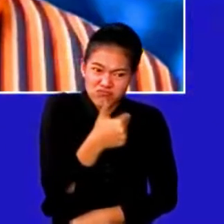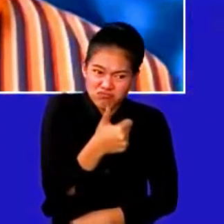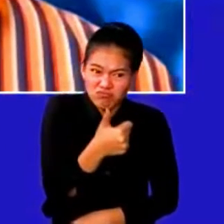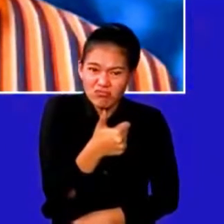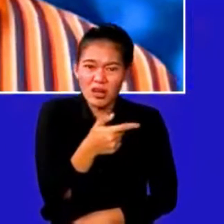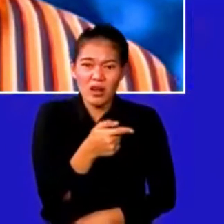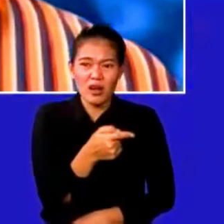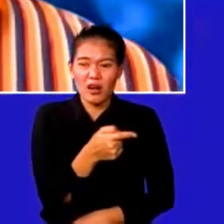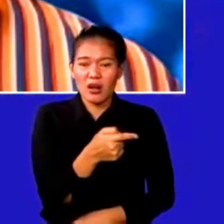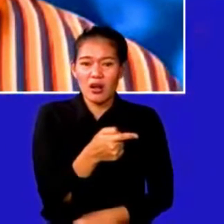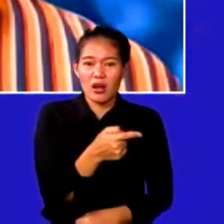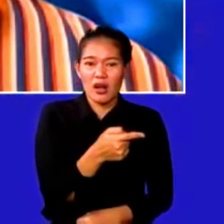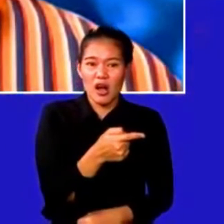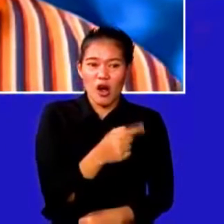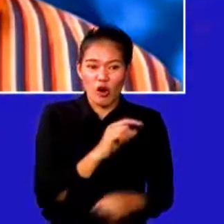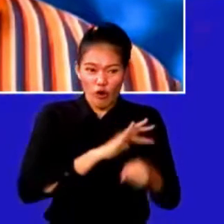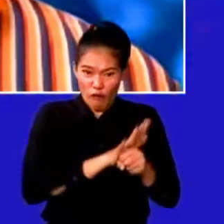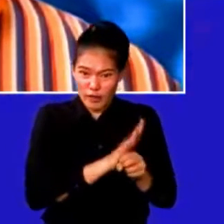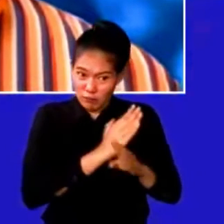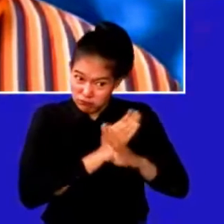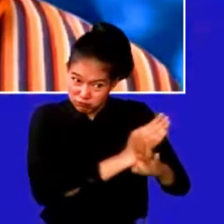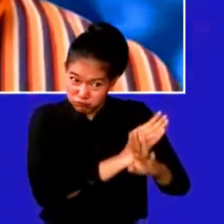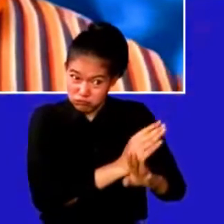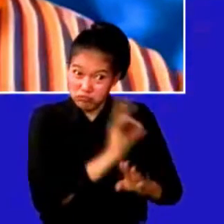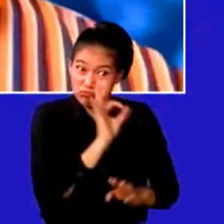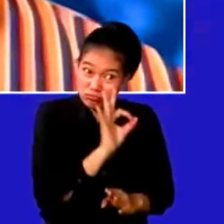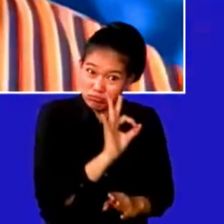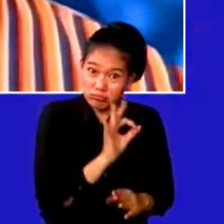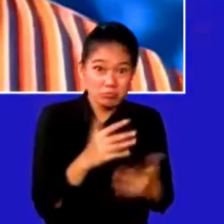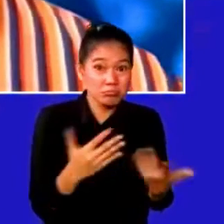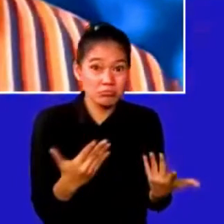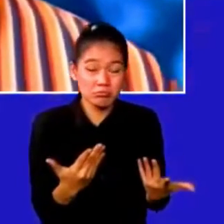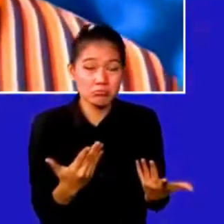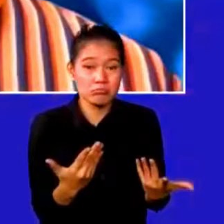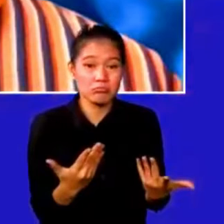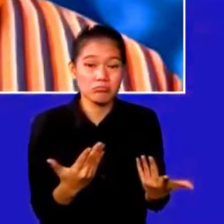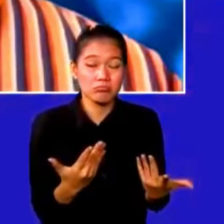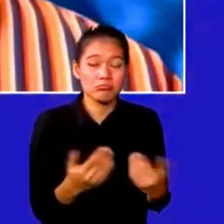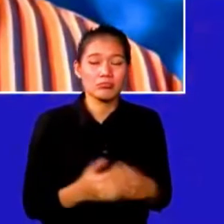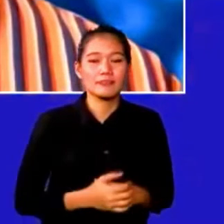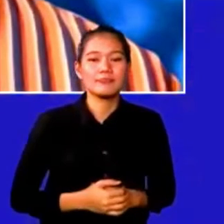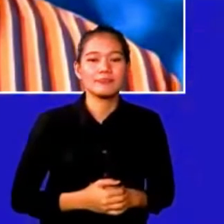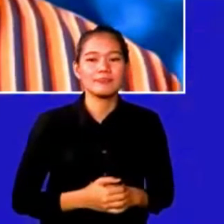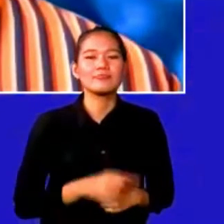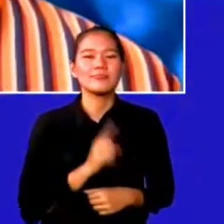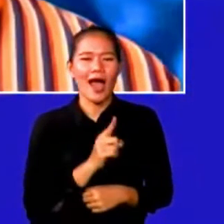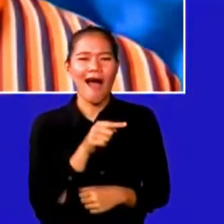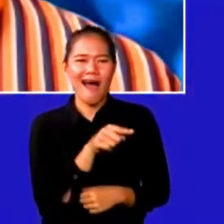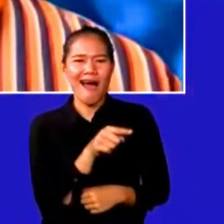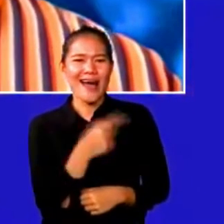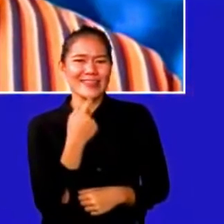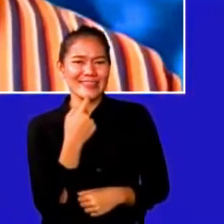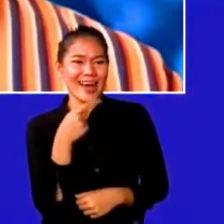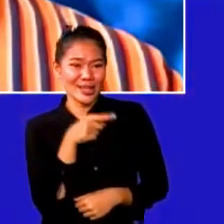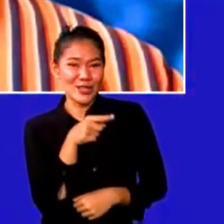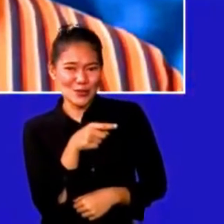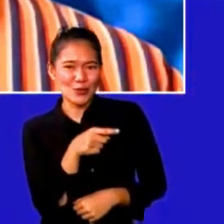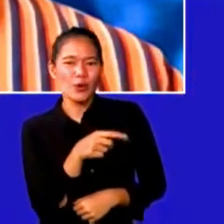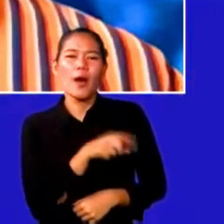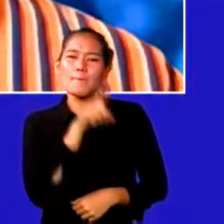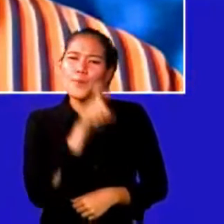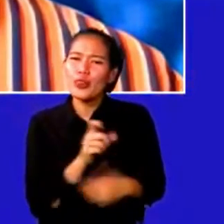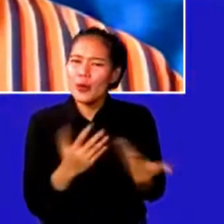untuk kepentingan pencegahan penyakit atau pencegahan terpaparnya wabah nah dalam konteks ini